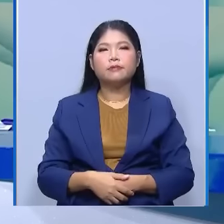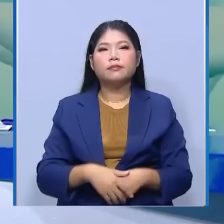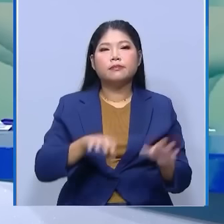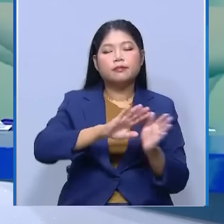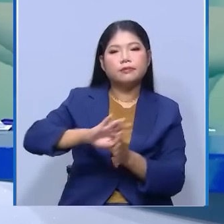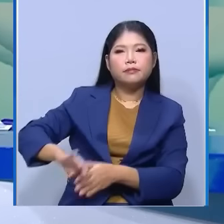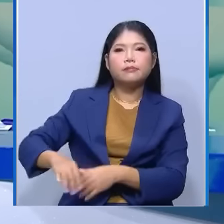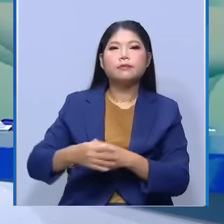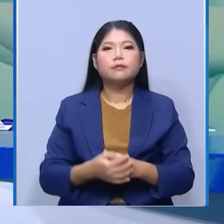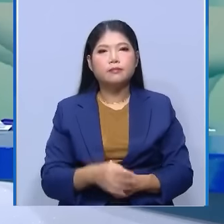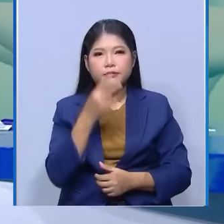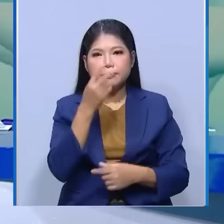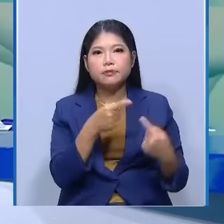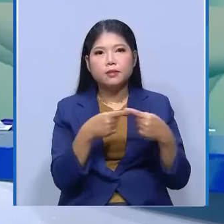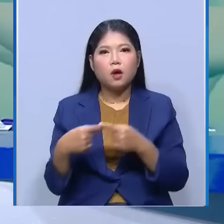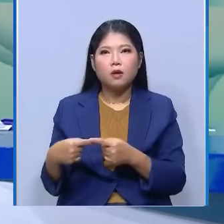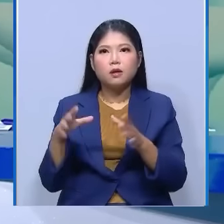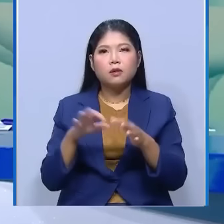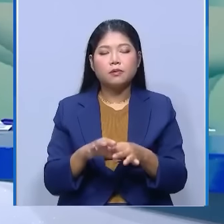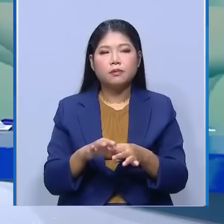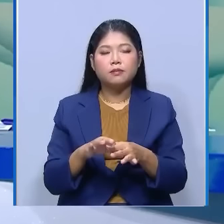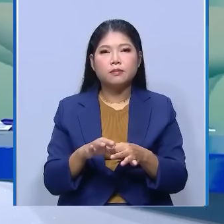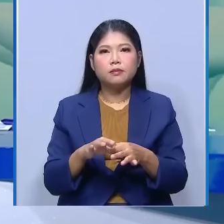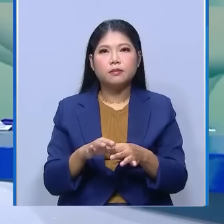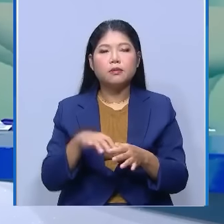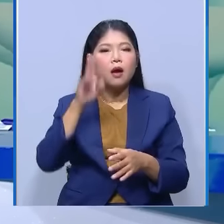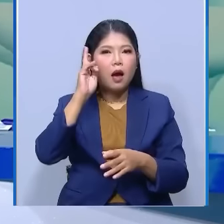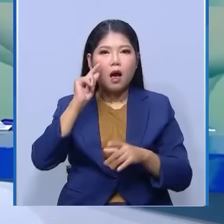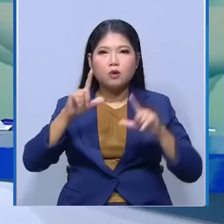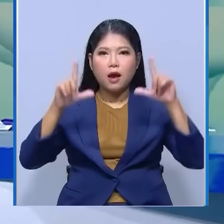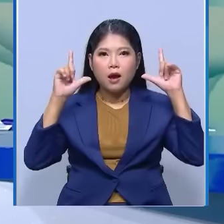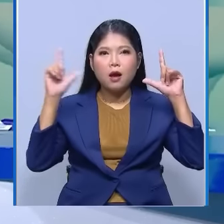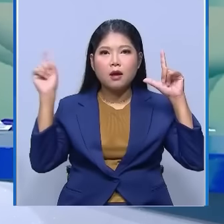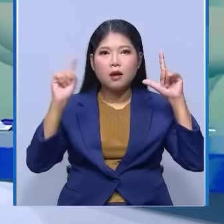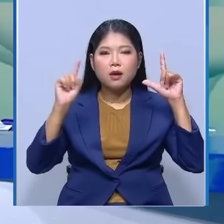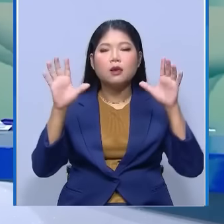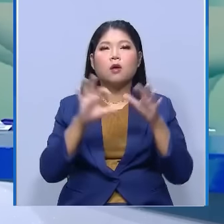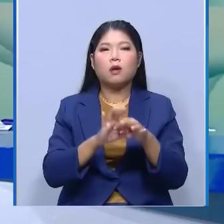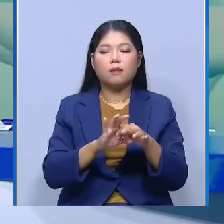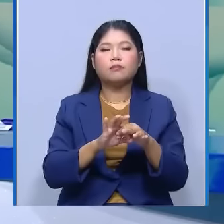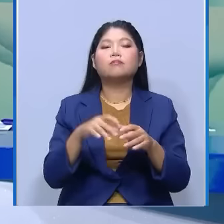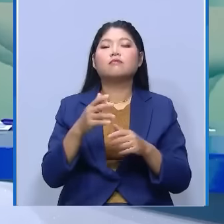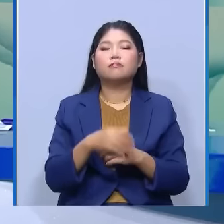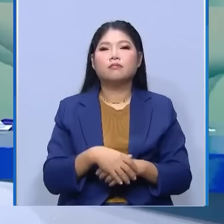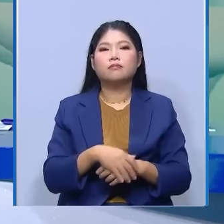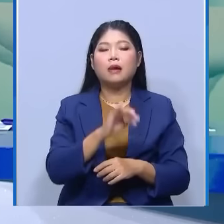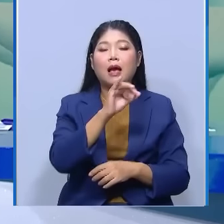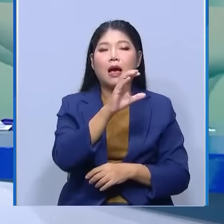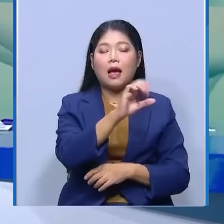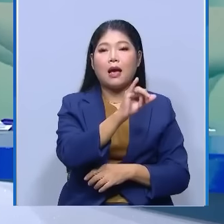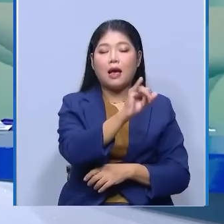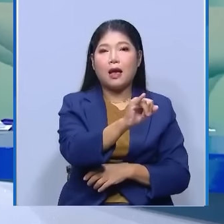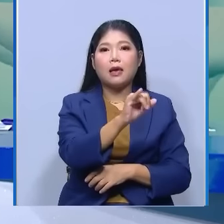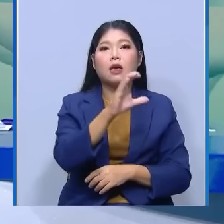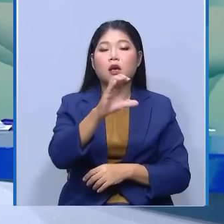ผู้ชมคะเราไปตามกันต่อหน่อยกับเรื่องใหญ่คดีดังที่คนให้ความสนใจกับกรณีของ The Icon Group เนี่ยนะคะคือตอนนี้ตำรวจเขาบอกว่า